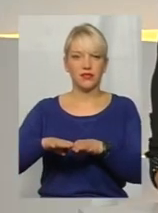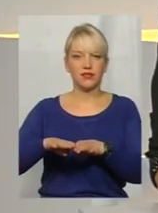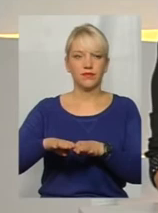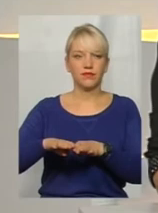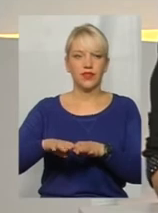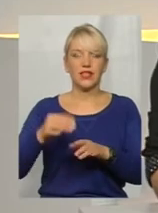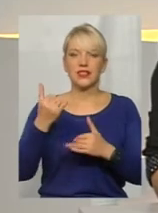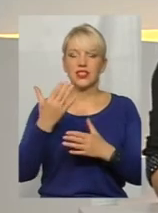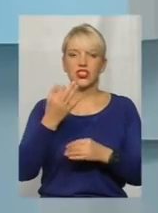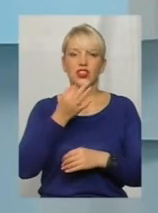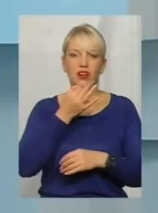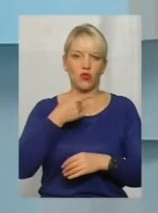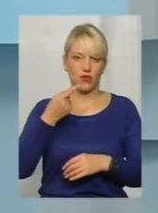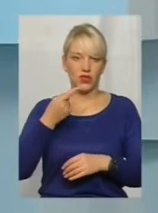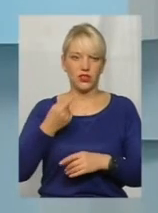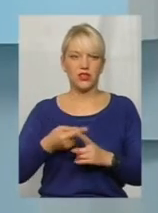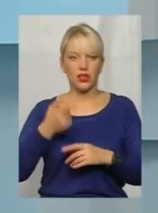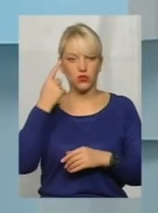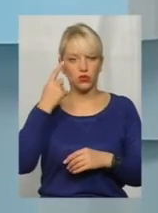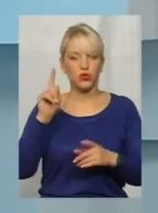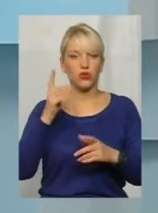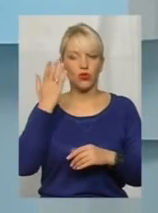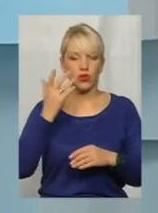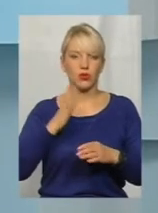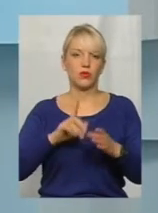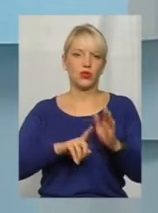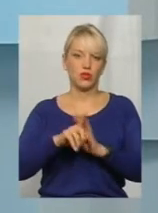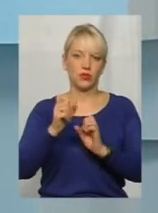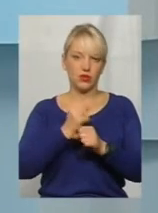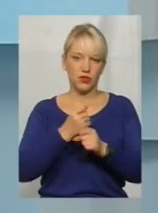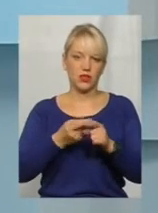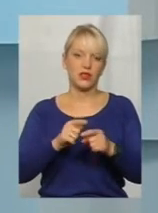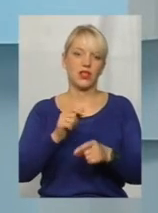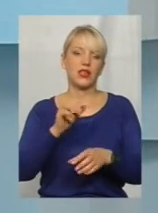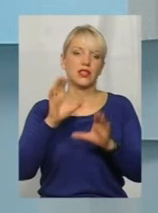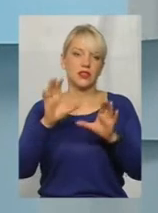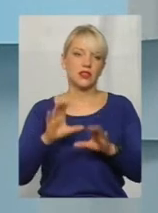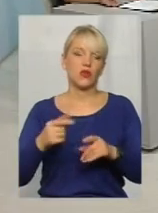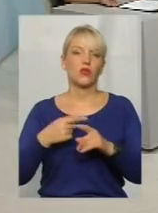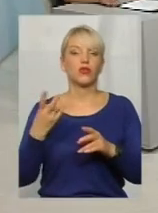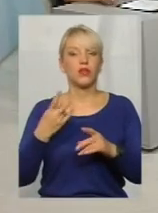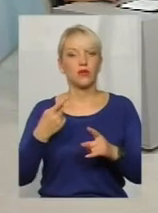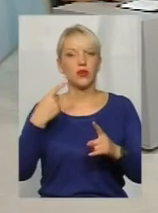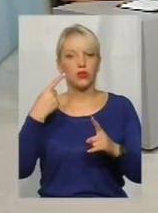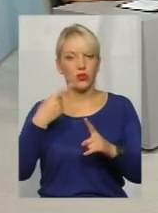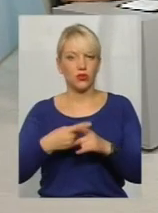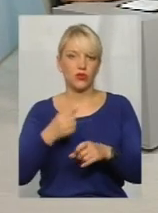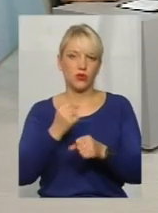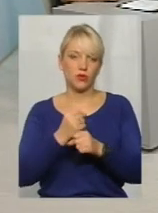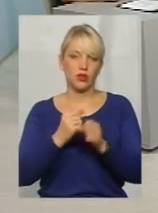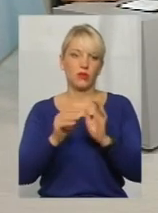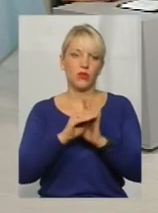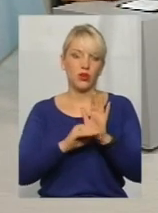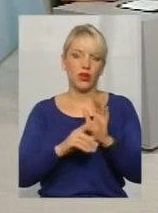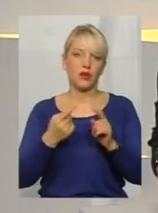в принципі, ще рано про це говорити. Так, ще рано. Я думаю, коли він набуде чинність, ми зможемо зробити додаткову програму і це все довести людям. Дякую, пані